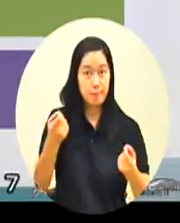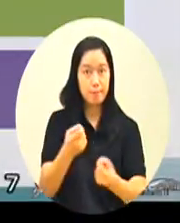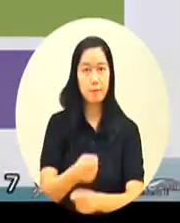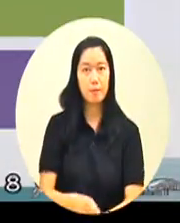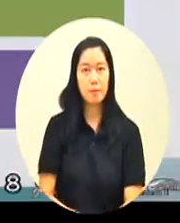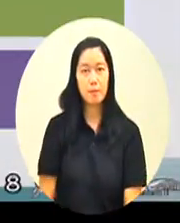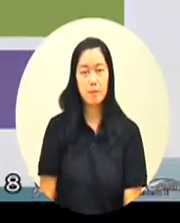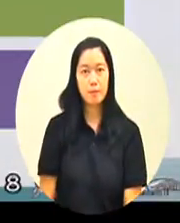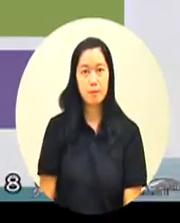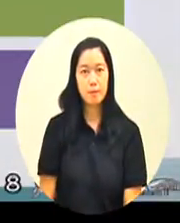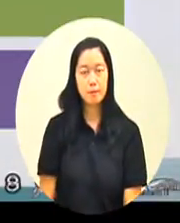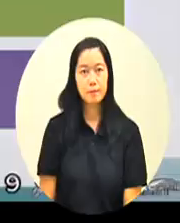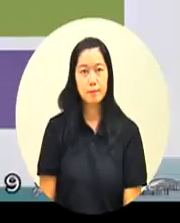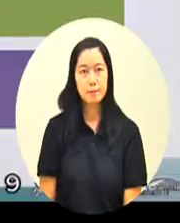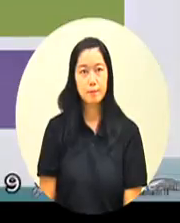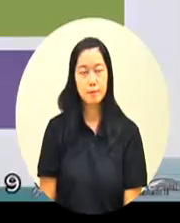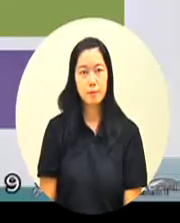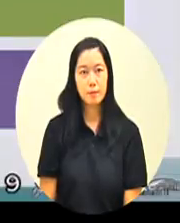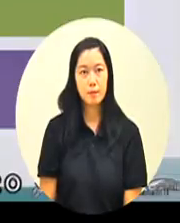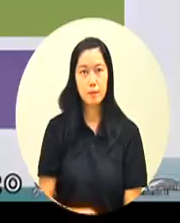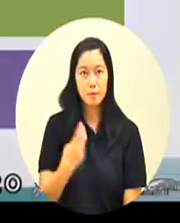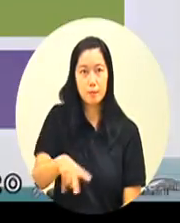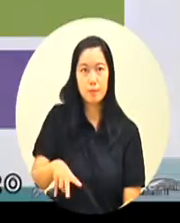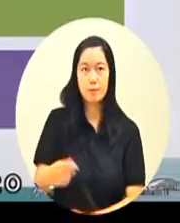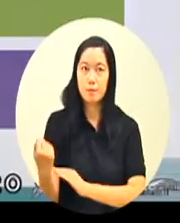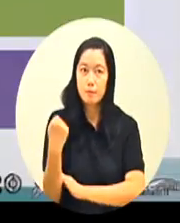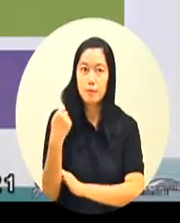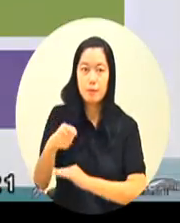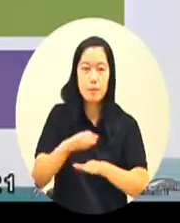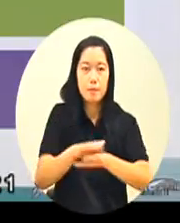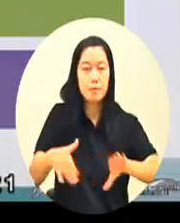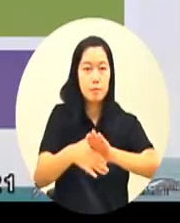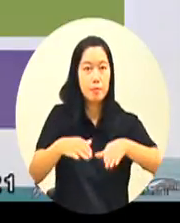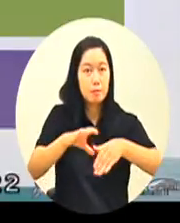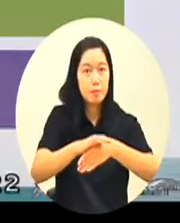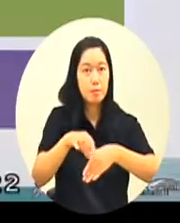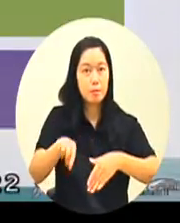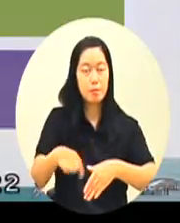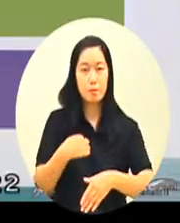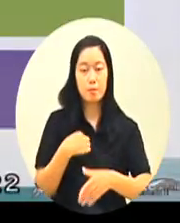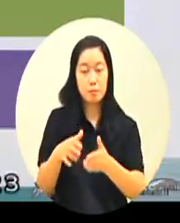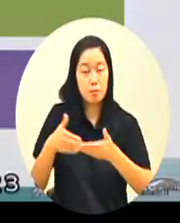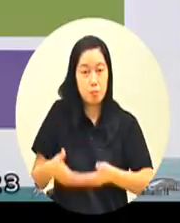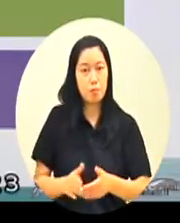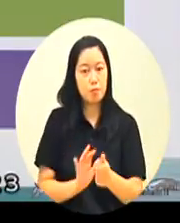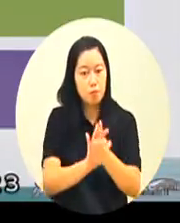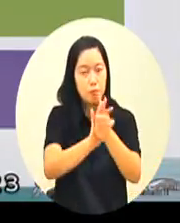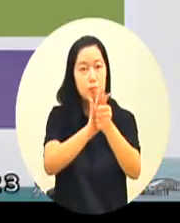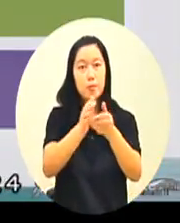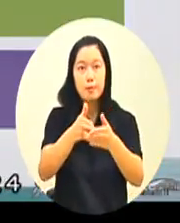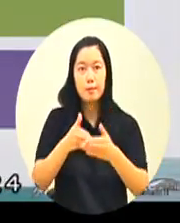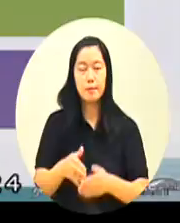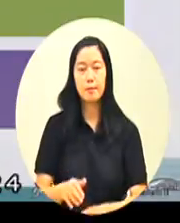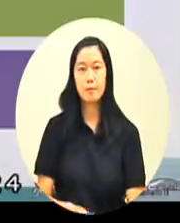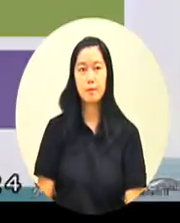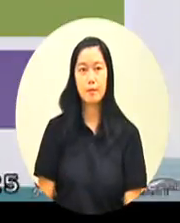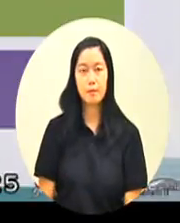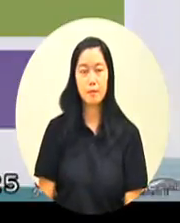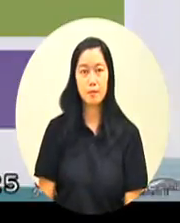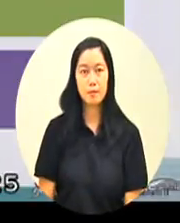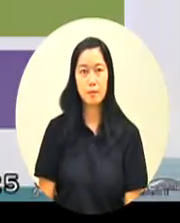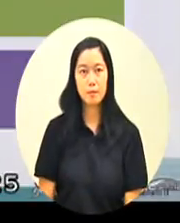个管线管理单位，还有加强那个安全文化，这个是我们重要的检验的维